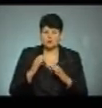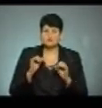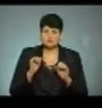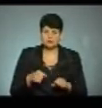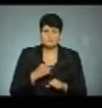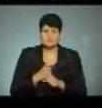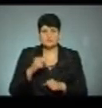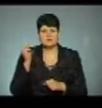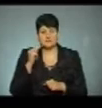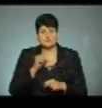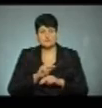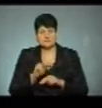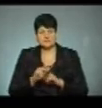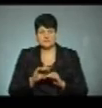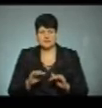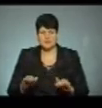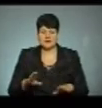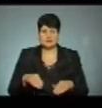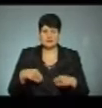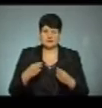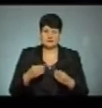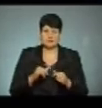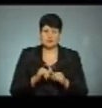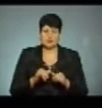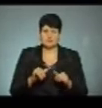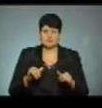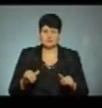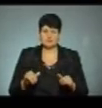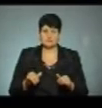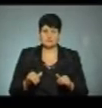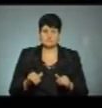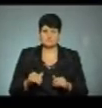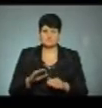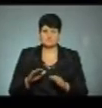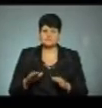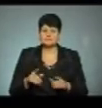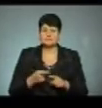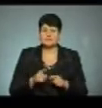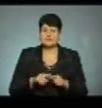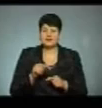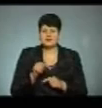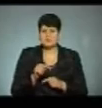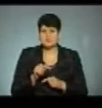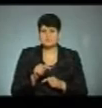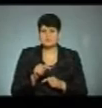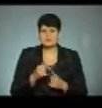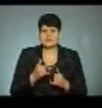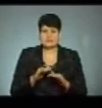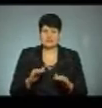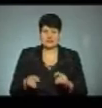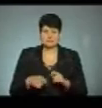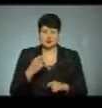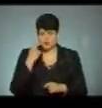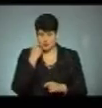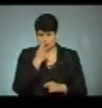здійснювати вивчення дітей і надавати корекційно-розвиткові послуги. Планели граф. Це для дітей з порушенням